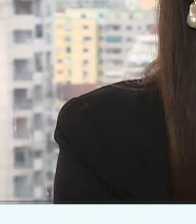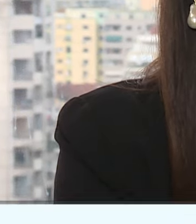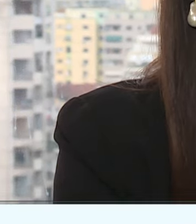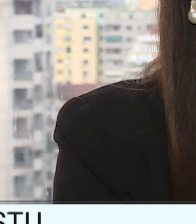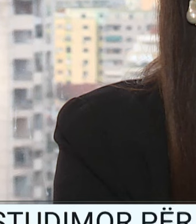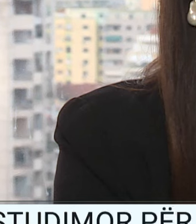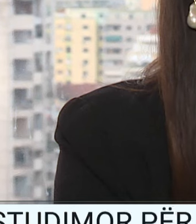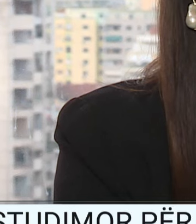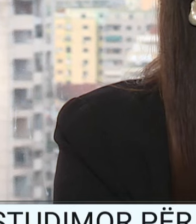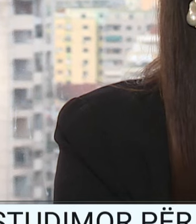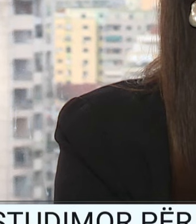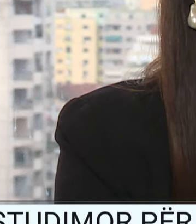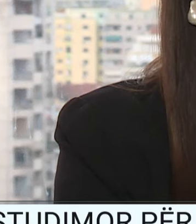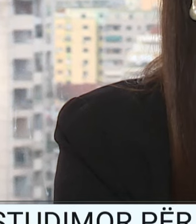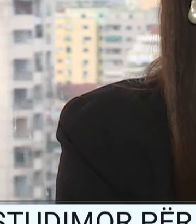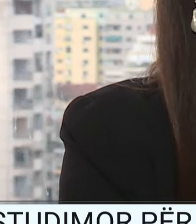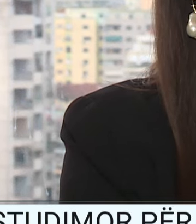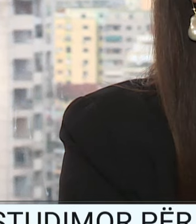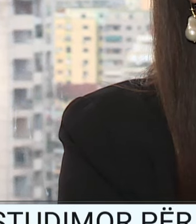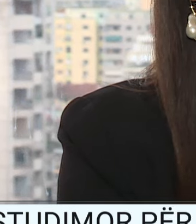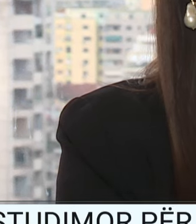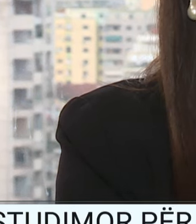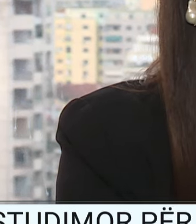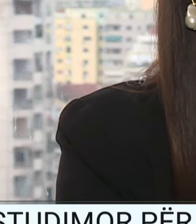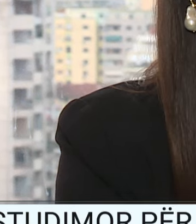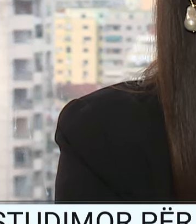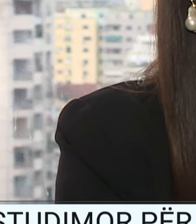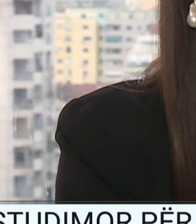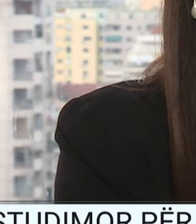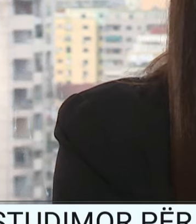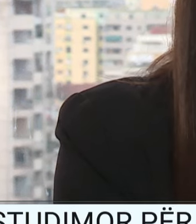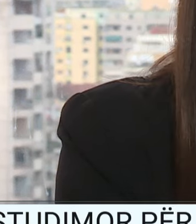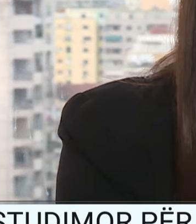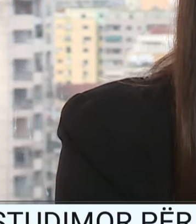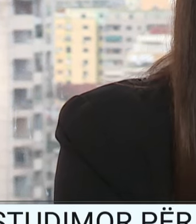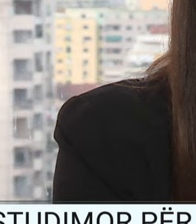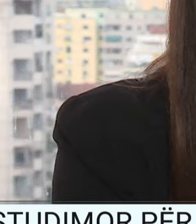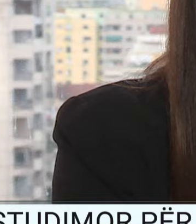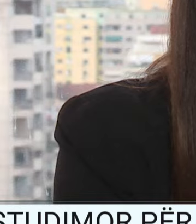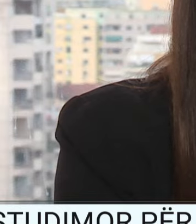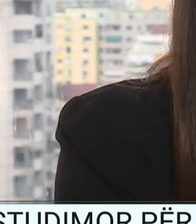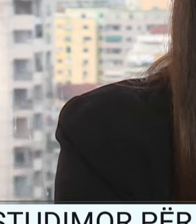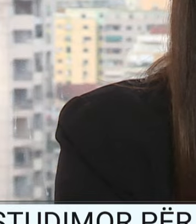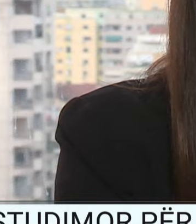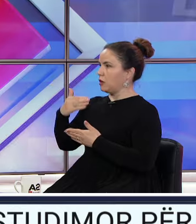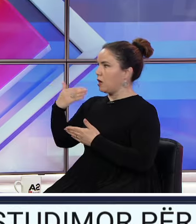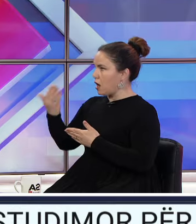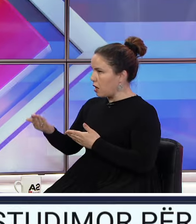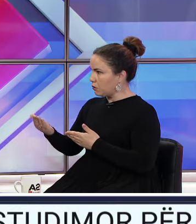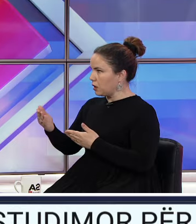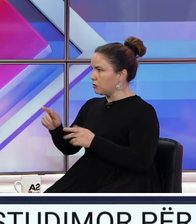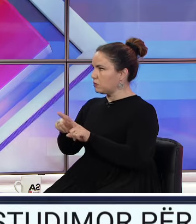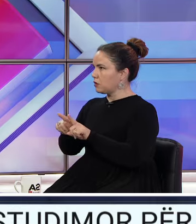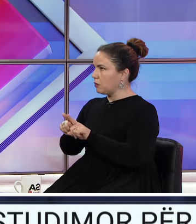të përgatitjes interpretëve të gjuhës së shenjave, të cilët më pas do të jenë ata që do të trajnojnë personat